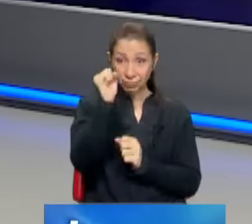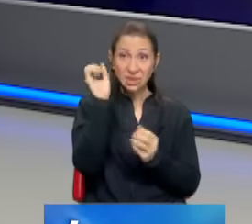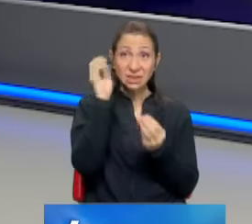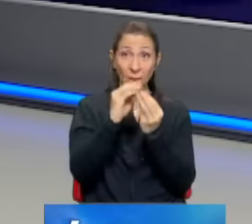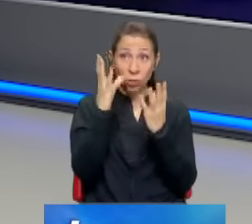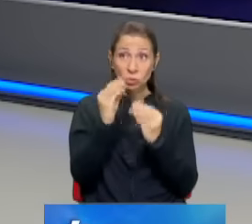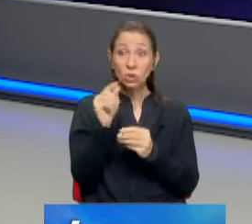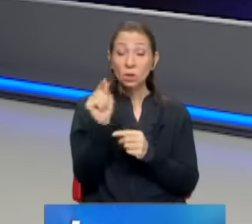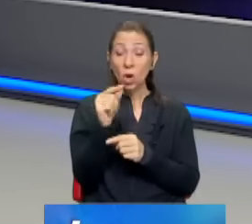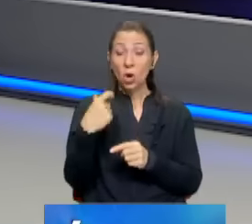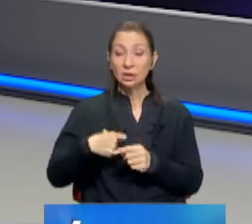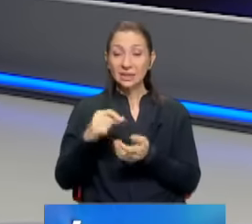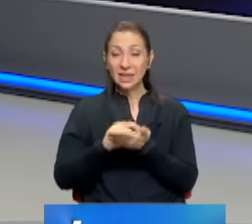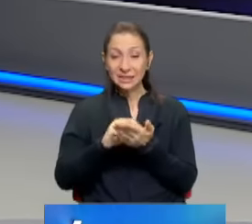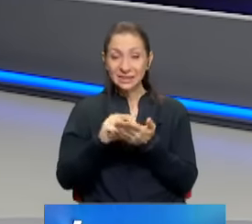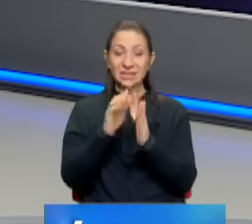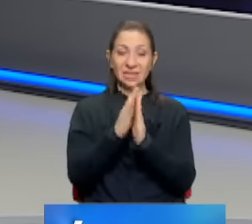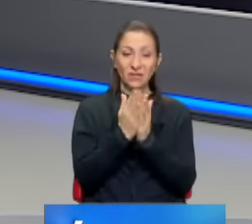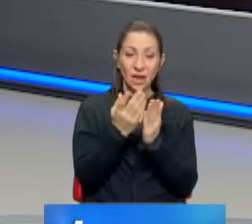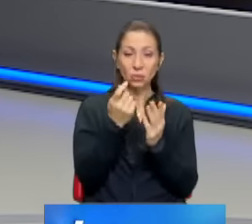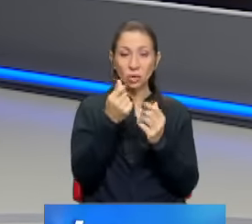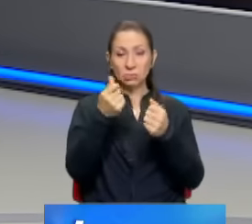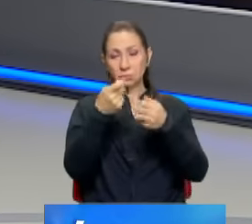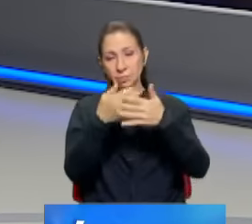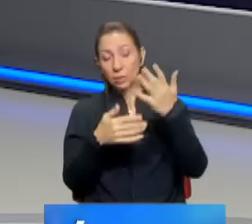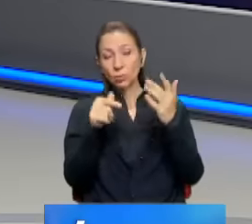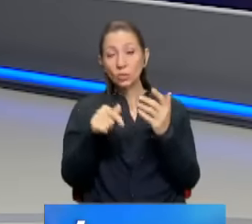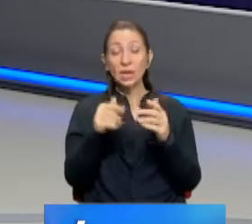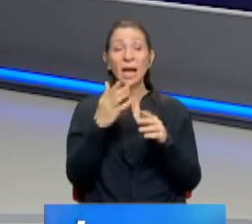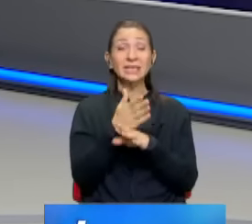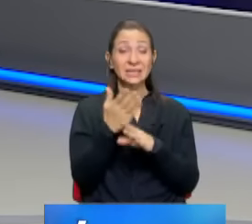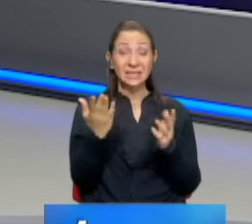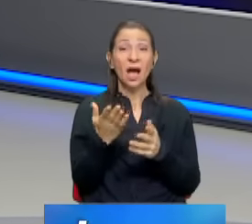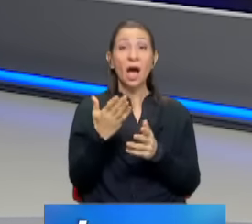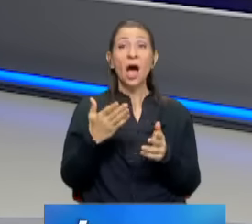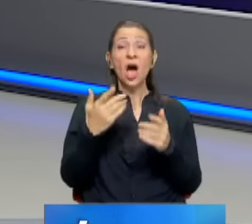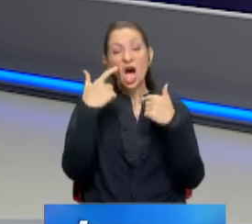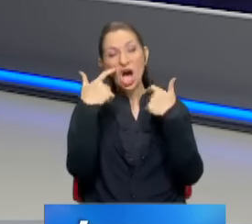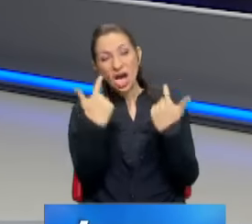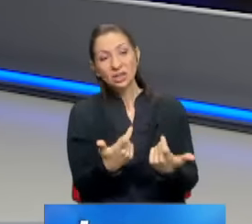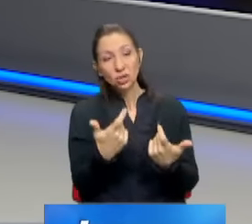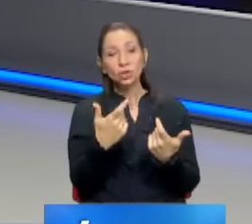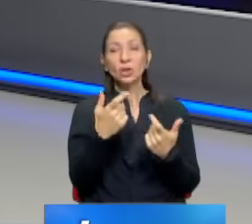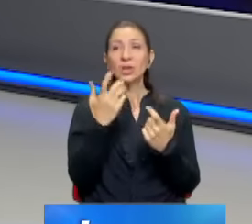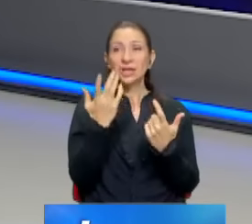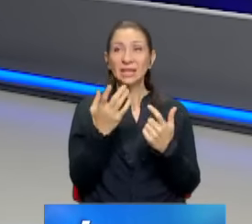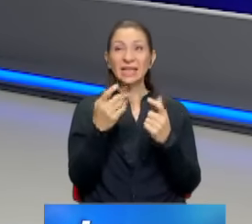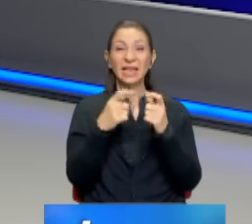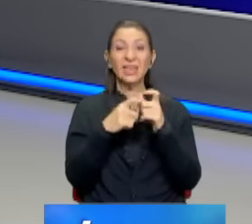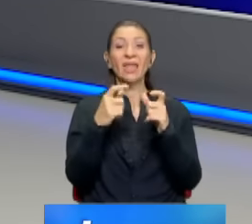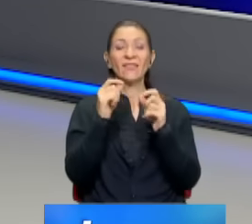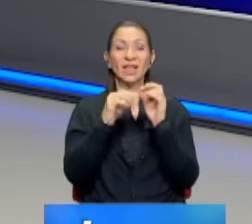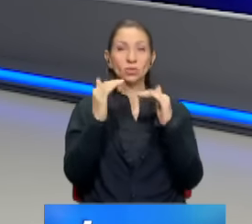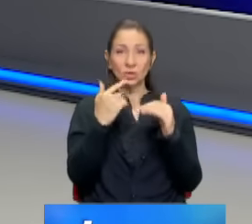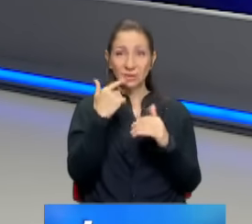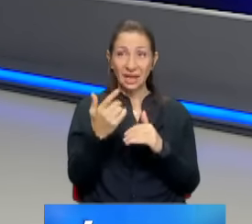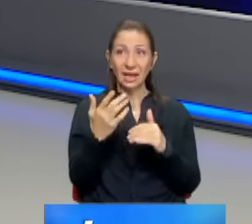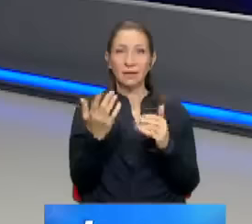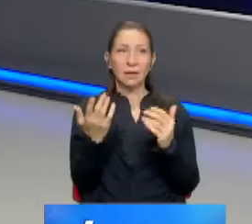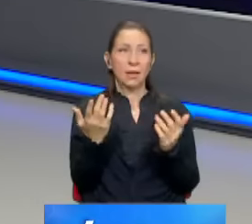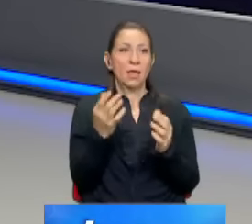kalemi özel ders ücretleri, defter ücretleri takip ediyor. Yani burada da aslında açgözlülük enflasyonu, yani gridflasyon denilen,